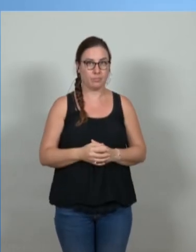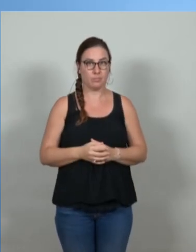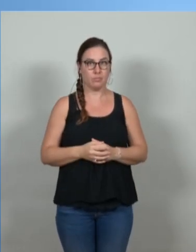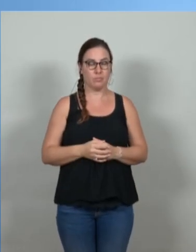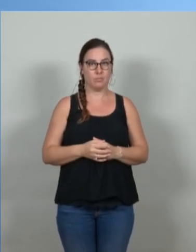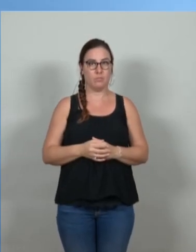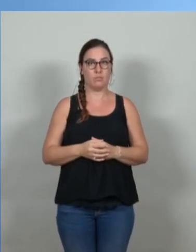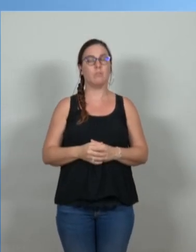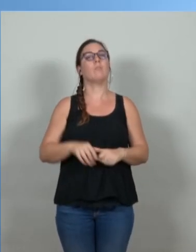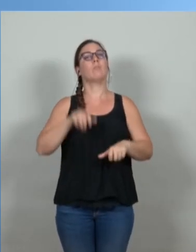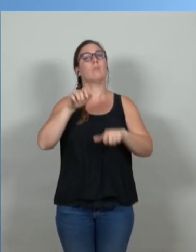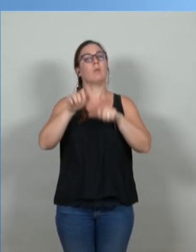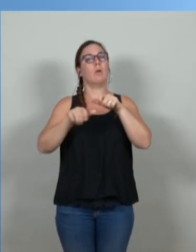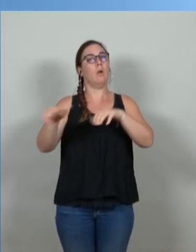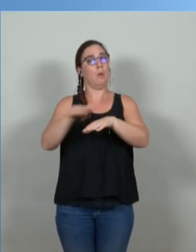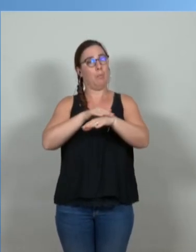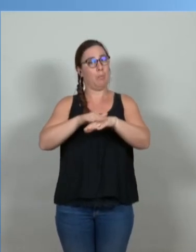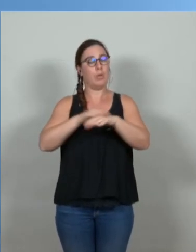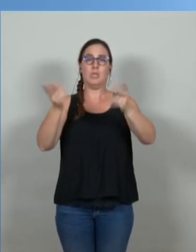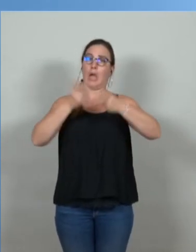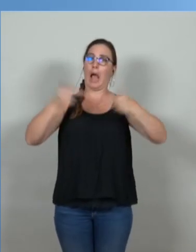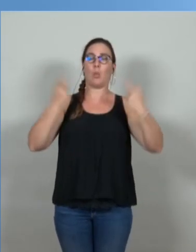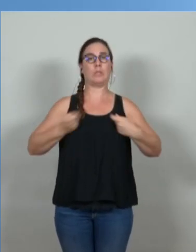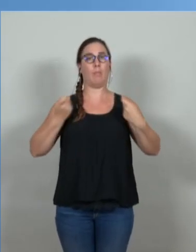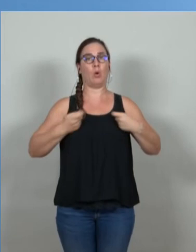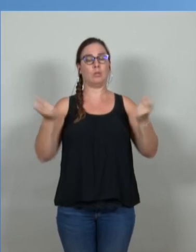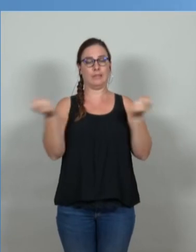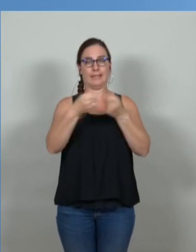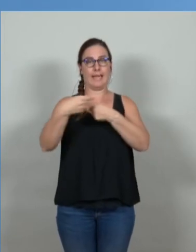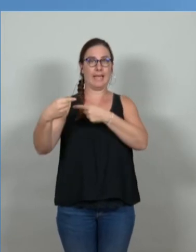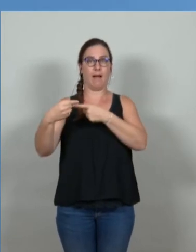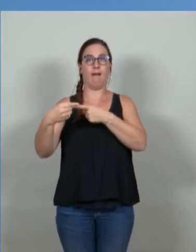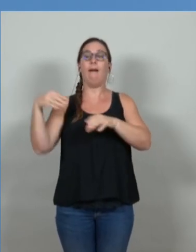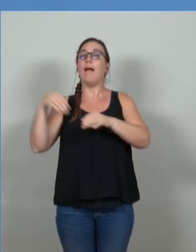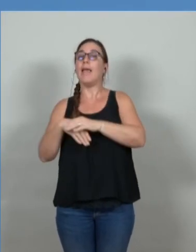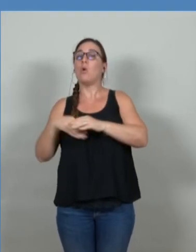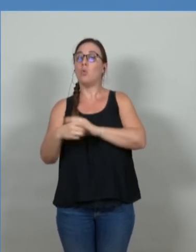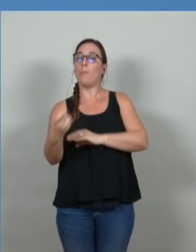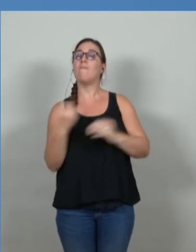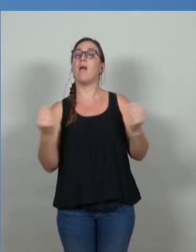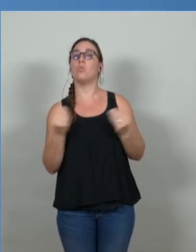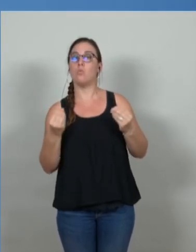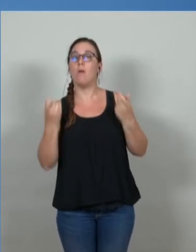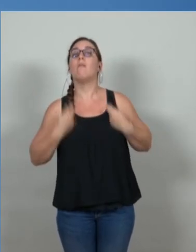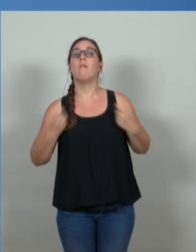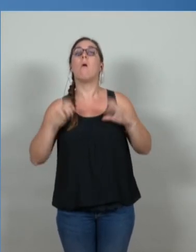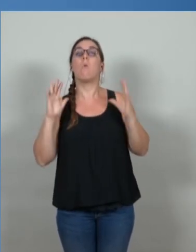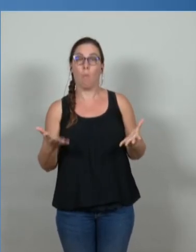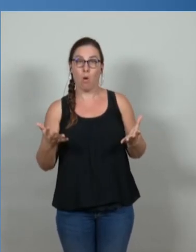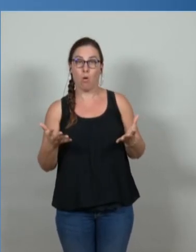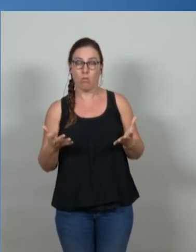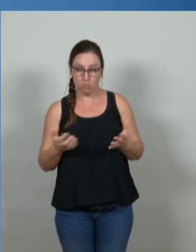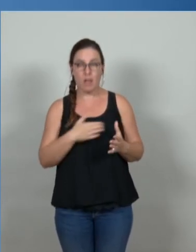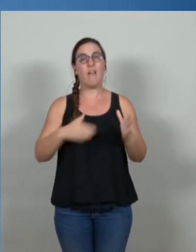faut que les politiques qui annoncent des dépenses disent comment il est finance et dans une ville comme